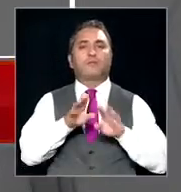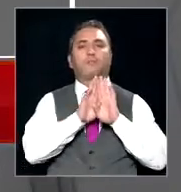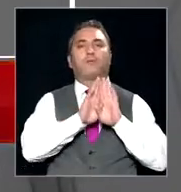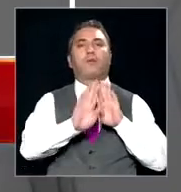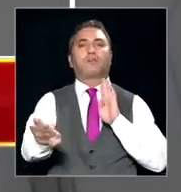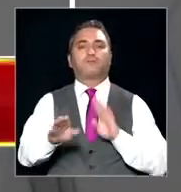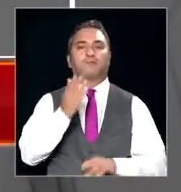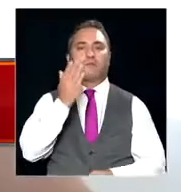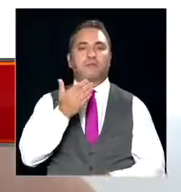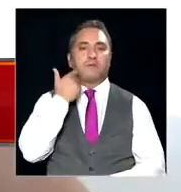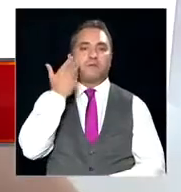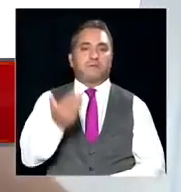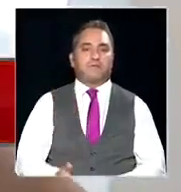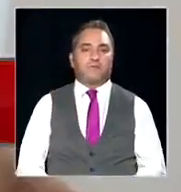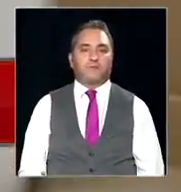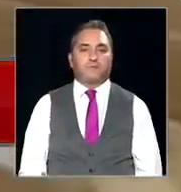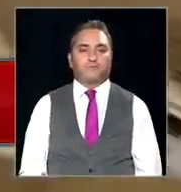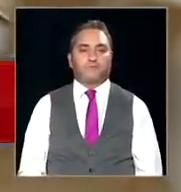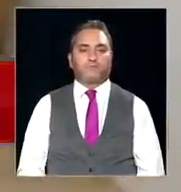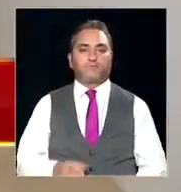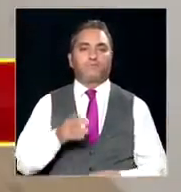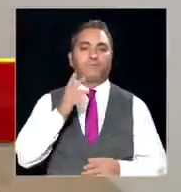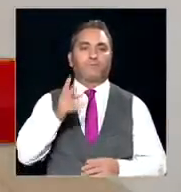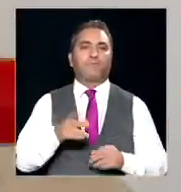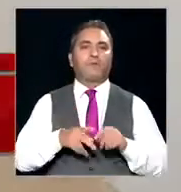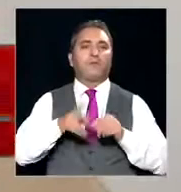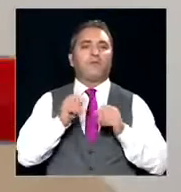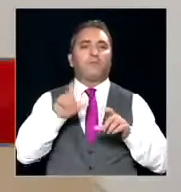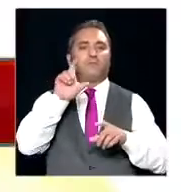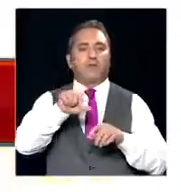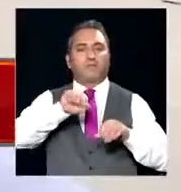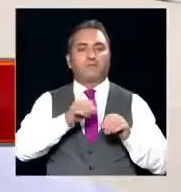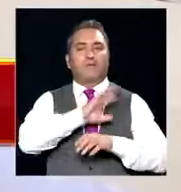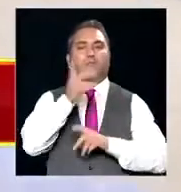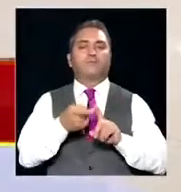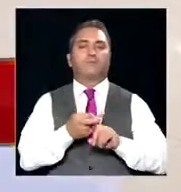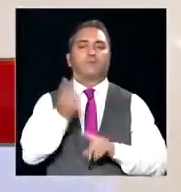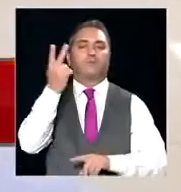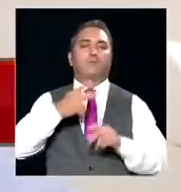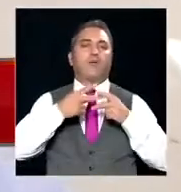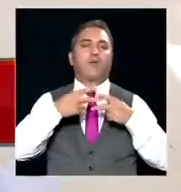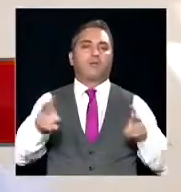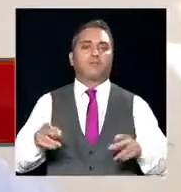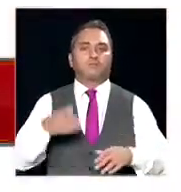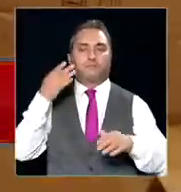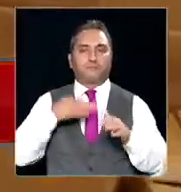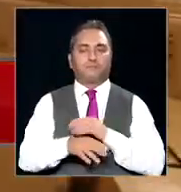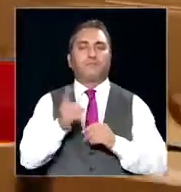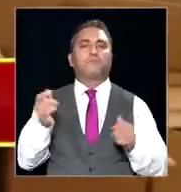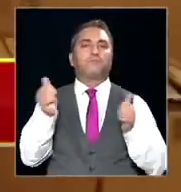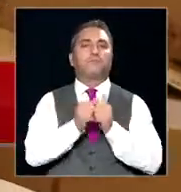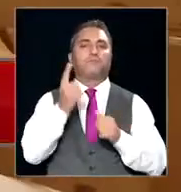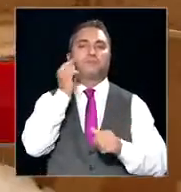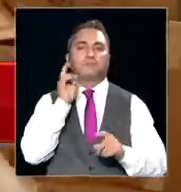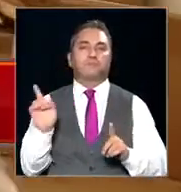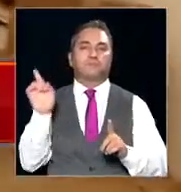başardı. Kapının menteşelerini, çelikten aldığımız şeyleri parçalamışlar. Ondan sonra arabadan bir kişi daha iniyor. İşte bu